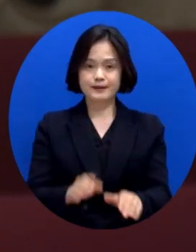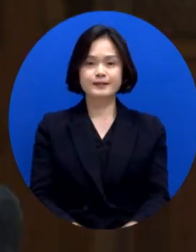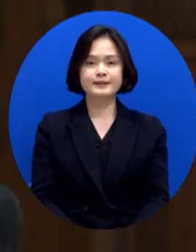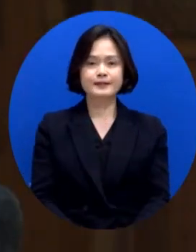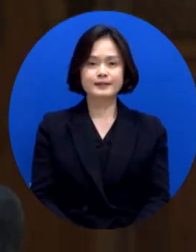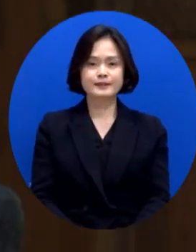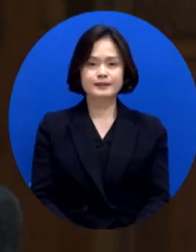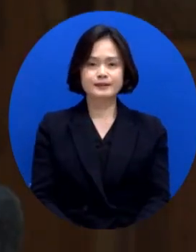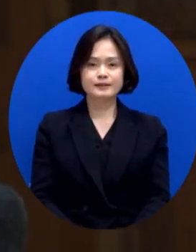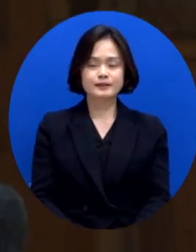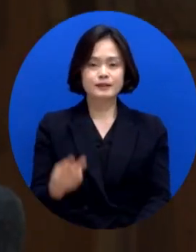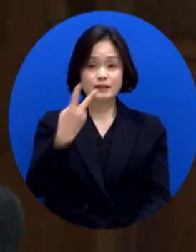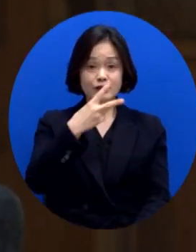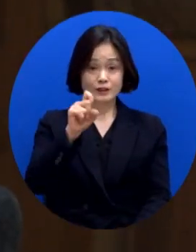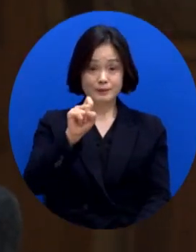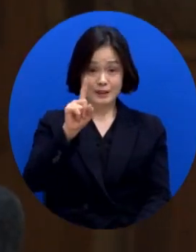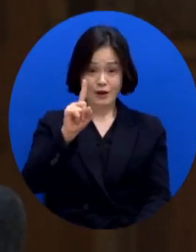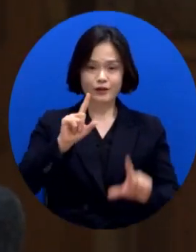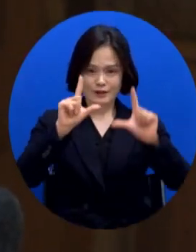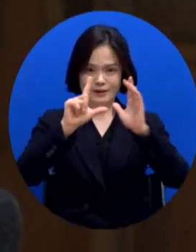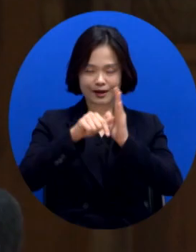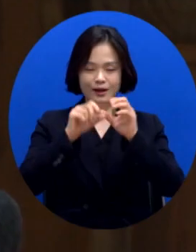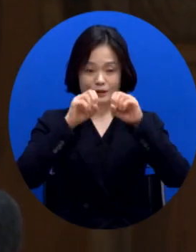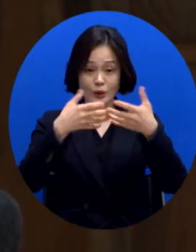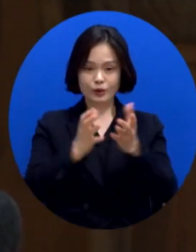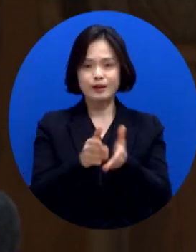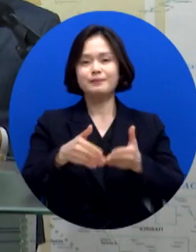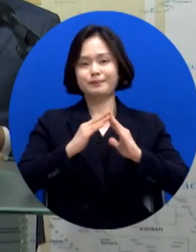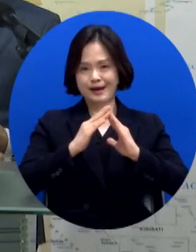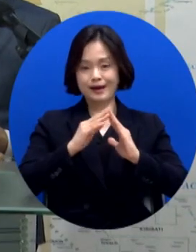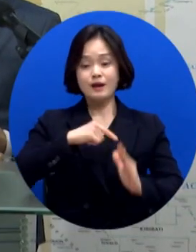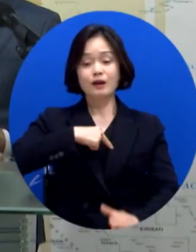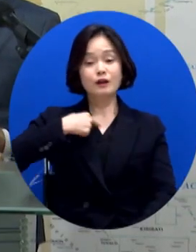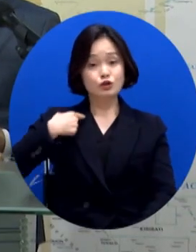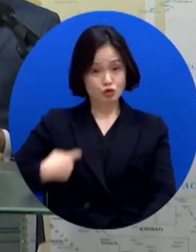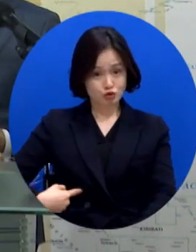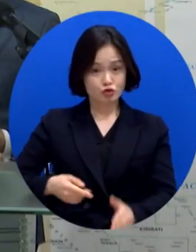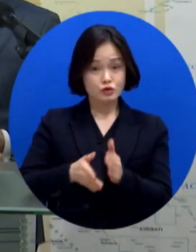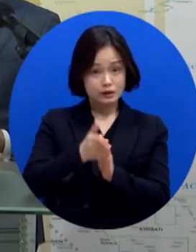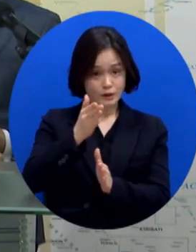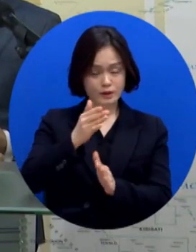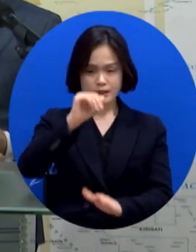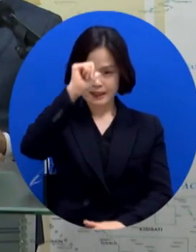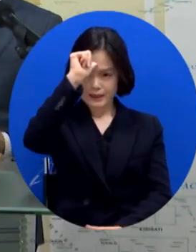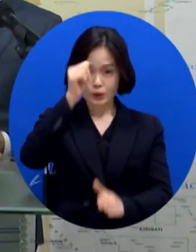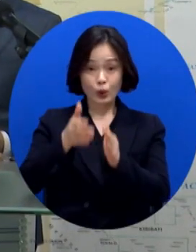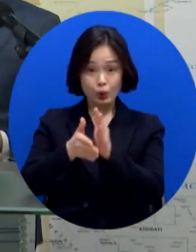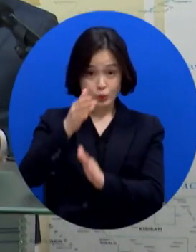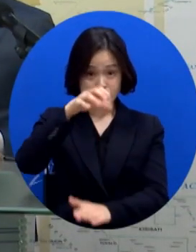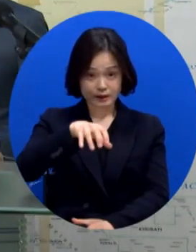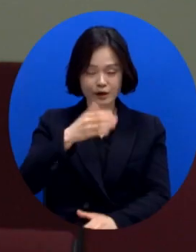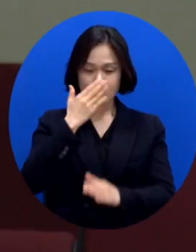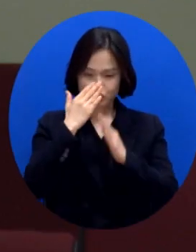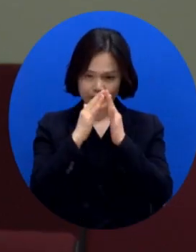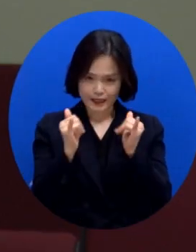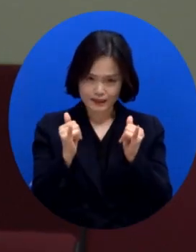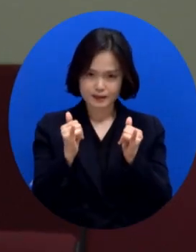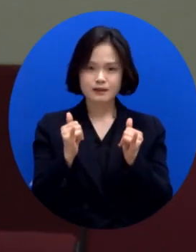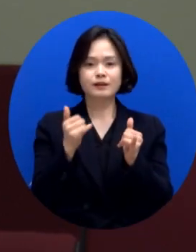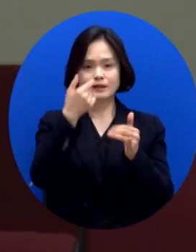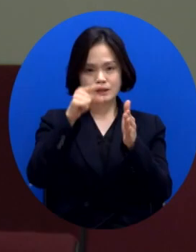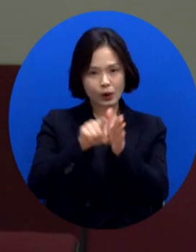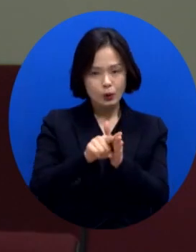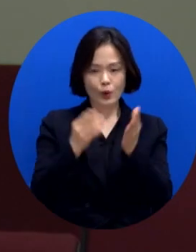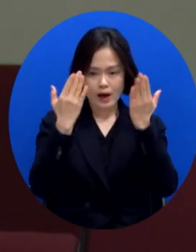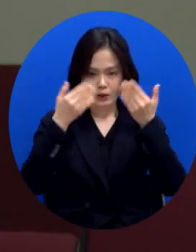설립된 성령의 바람 선교단은 중국 허난성 카이펑과 인도 유삐주 등에서 유대인 선교와 신학교 설립 등의